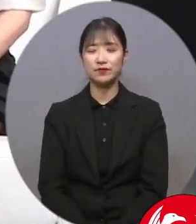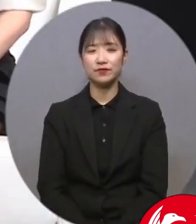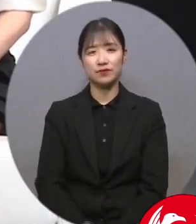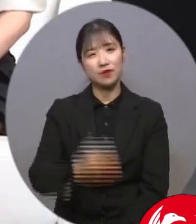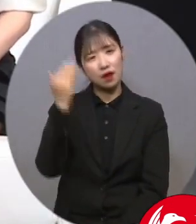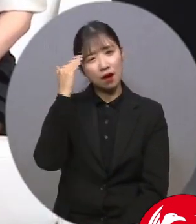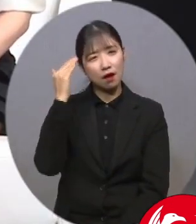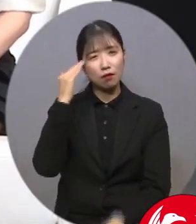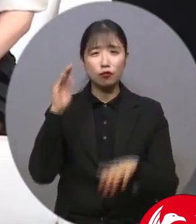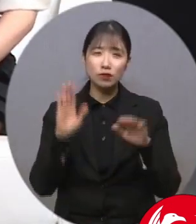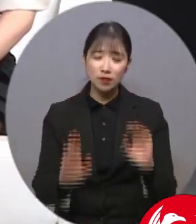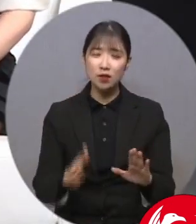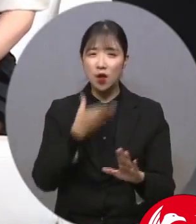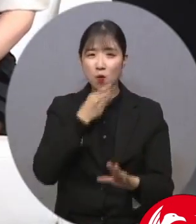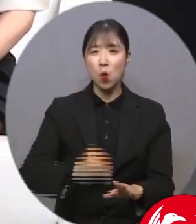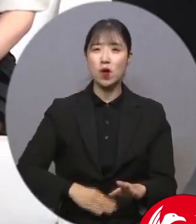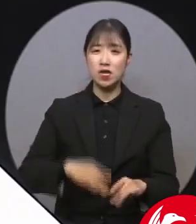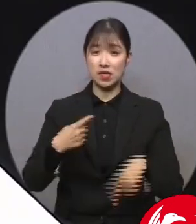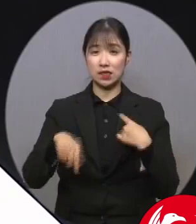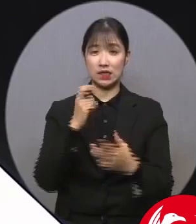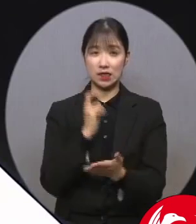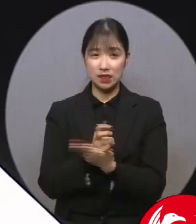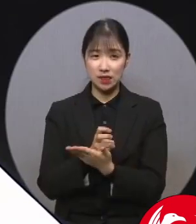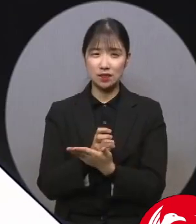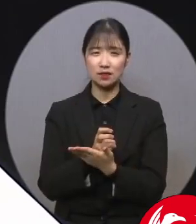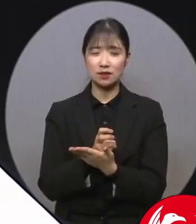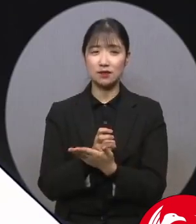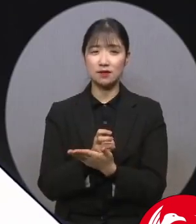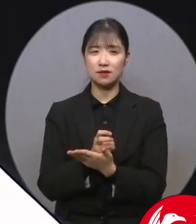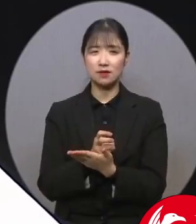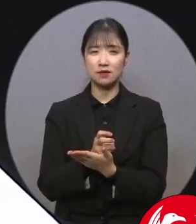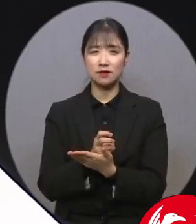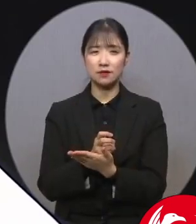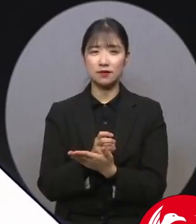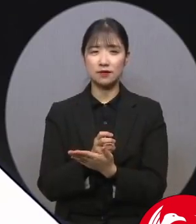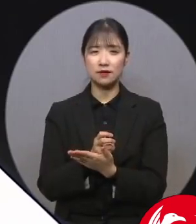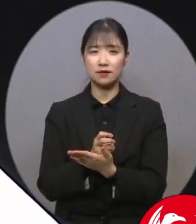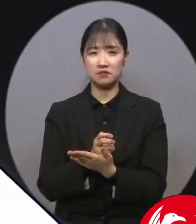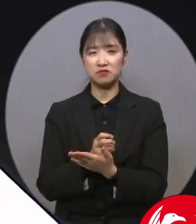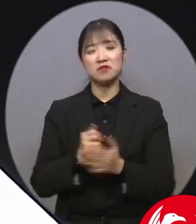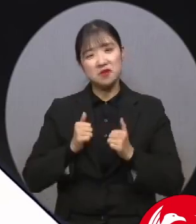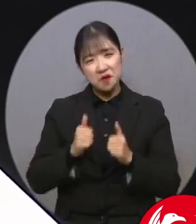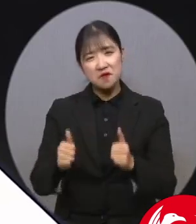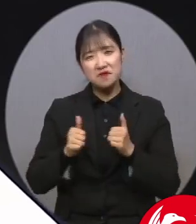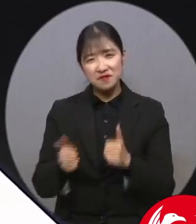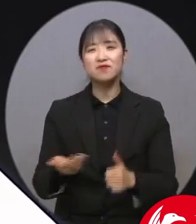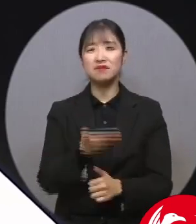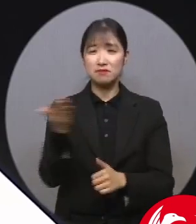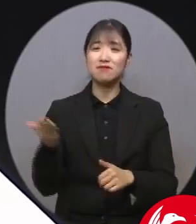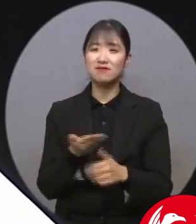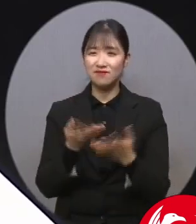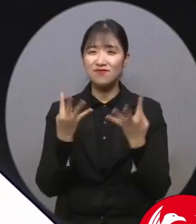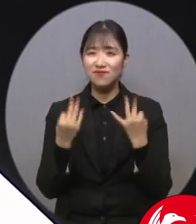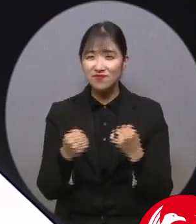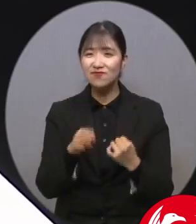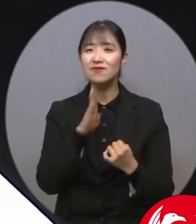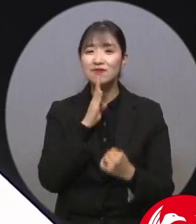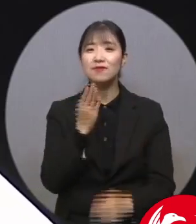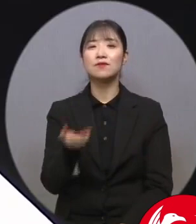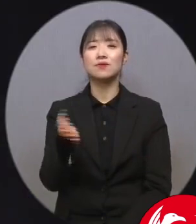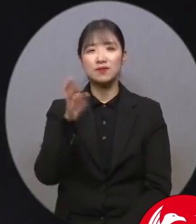대한민국의 현재 지금 복지정책을 뭐 그래도 나름대로 열심히들 하고 있다고